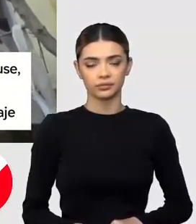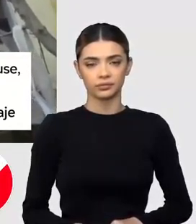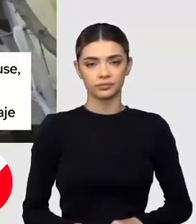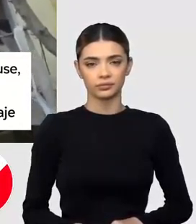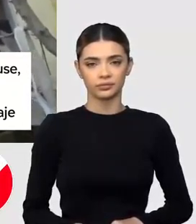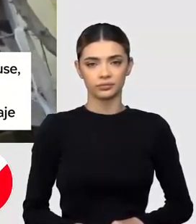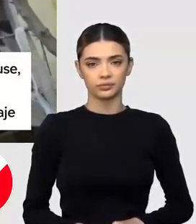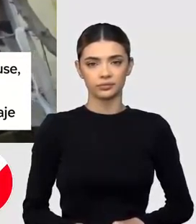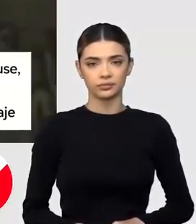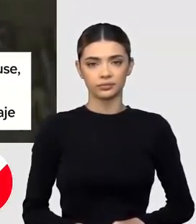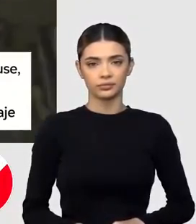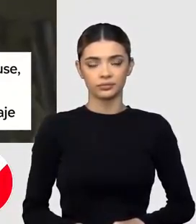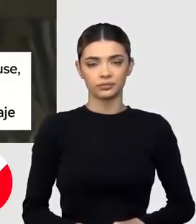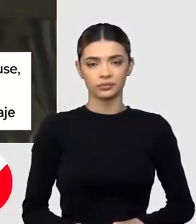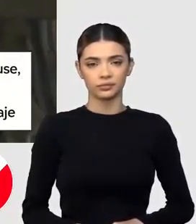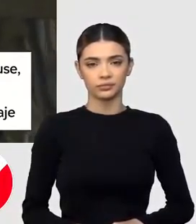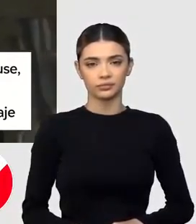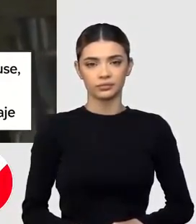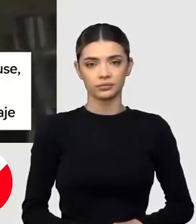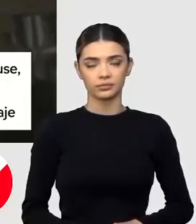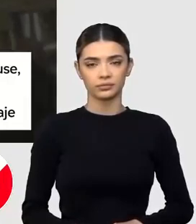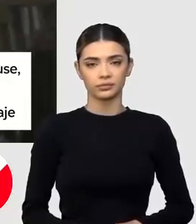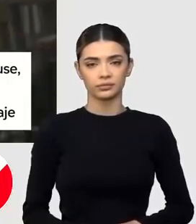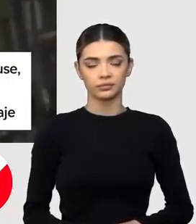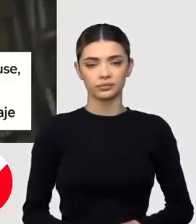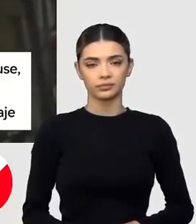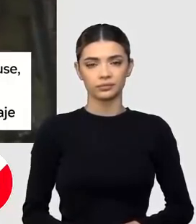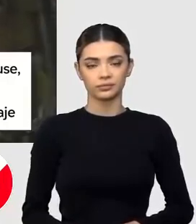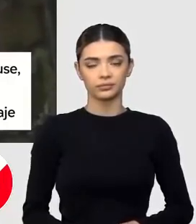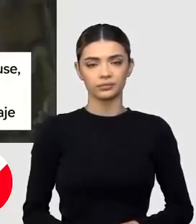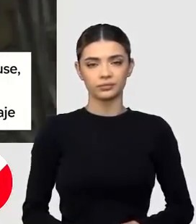Я не знаю, навіщо вони кидають, ну, кидають кожен день.